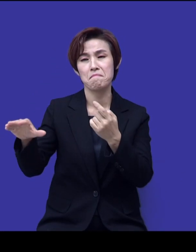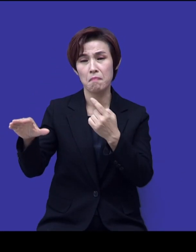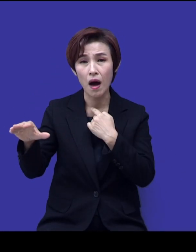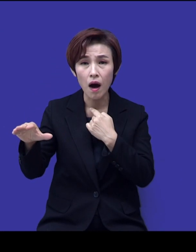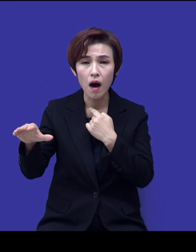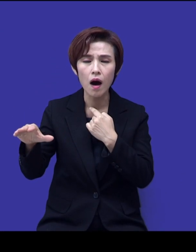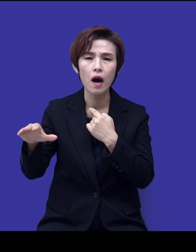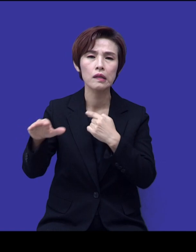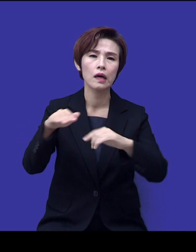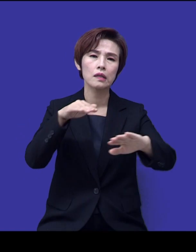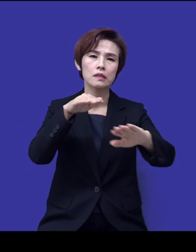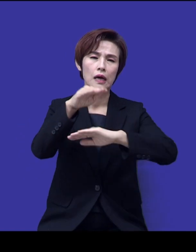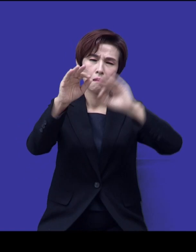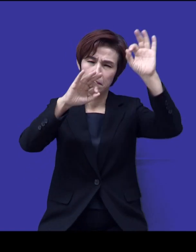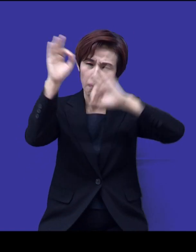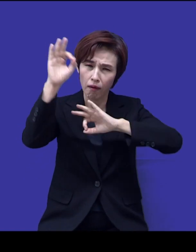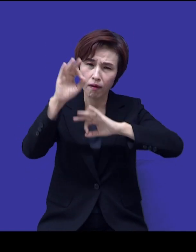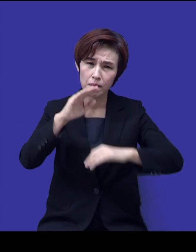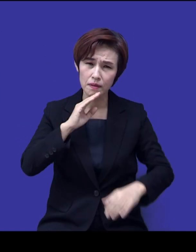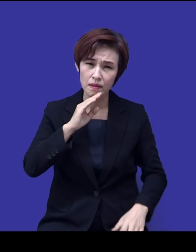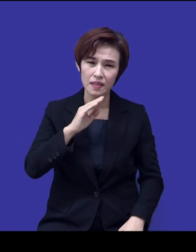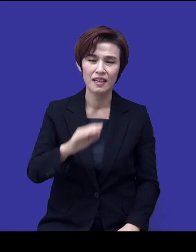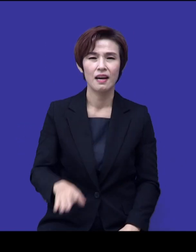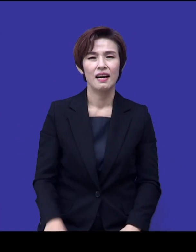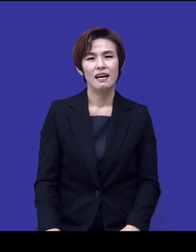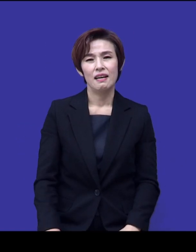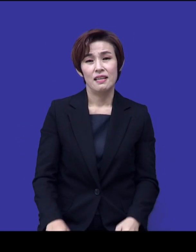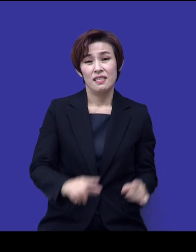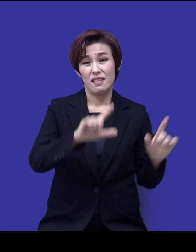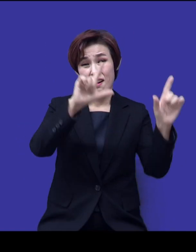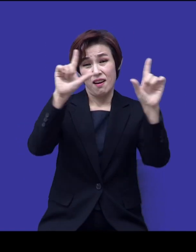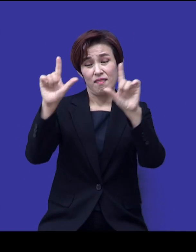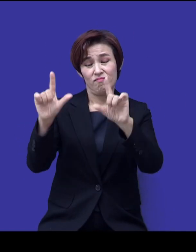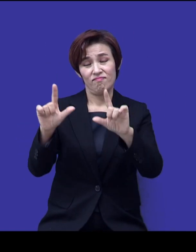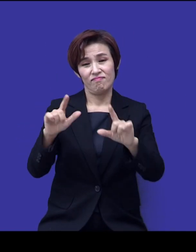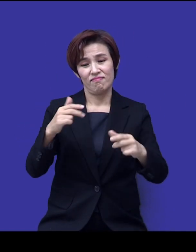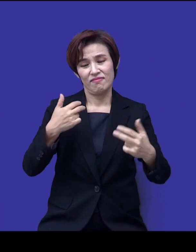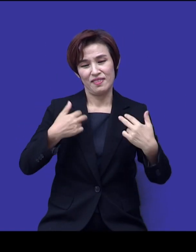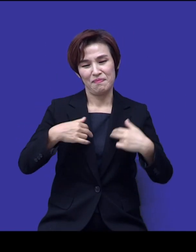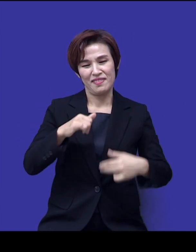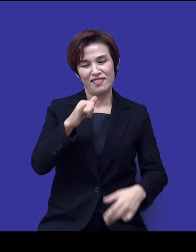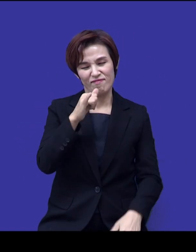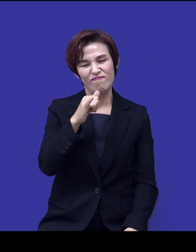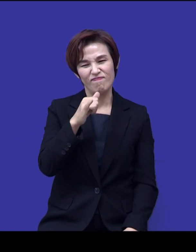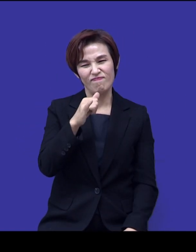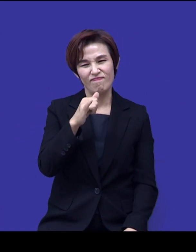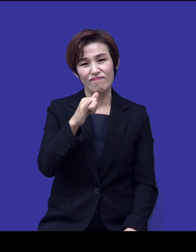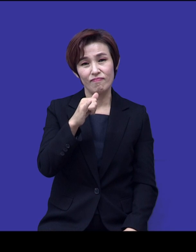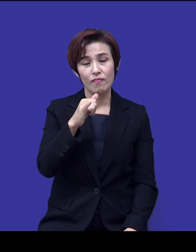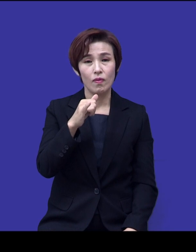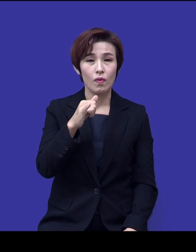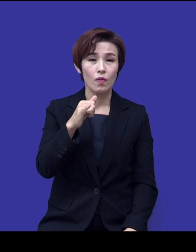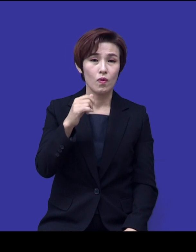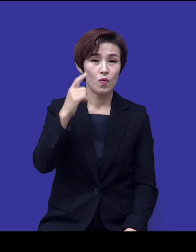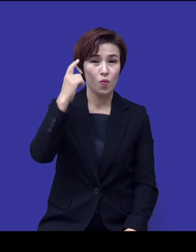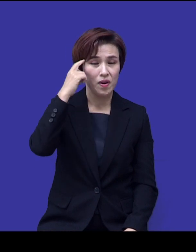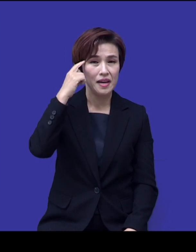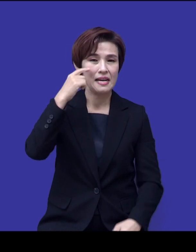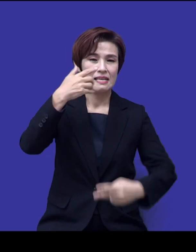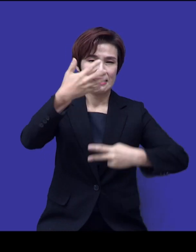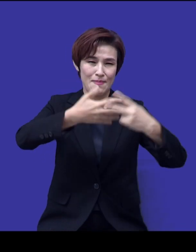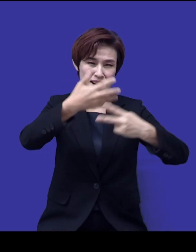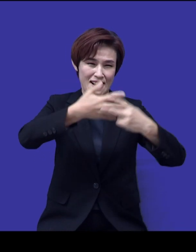사고를 당하신 게 된 건가요? 삶이 참 재미있는 것 같습니다. 네네. 한참 저 드라마